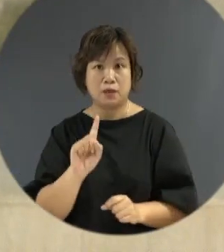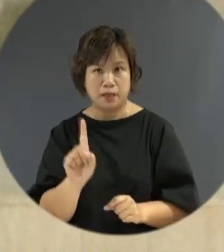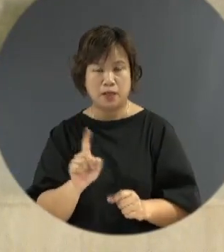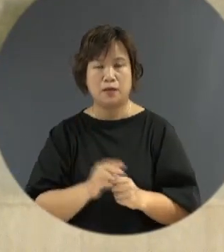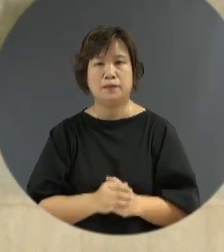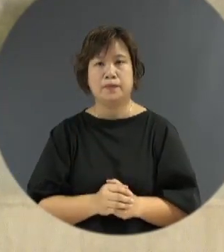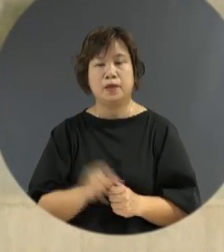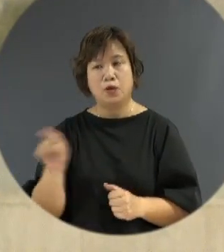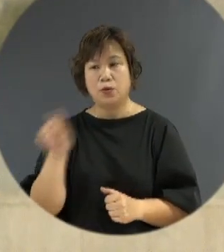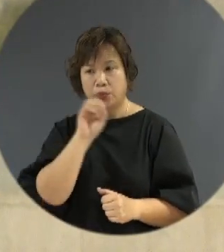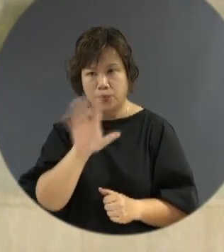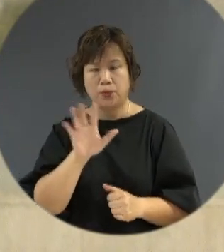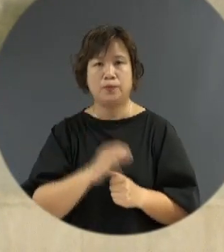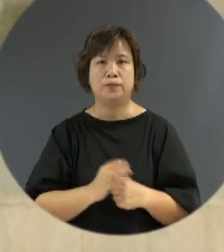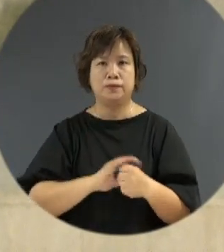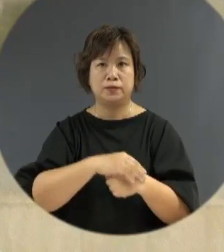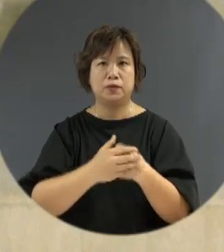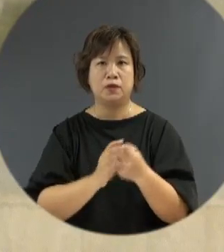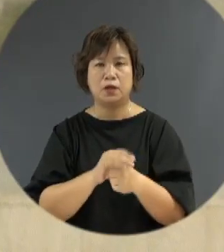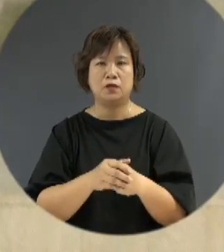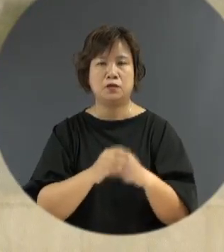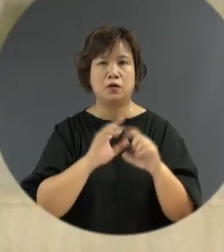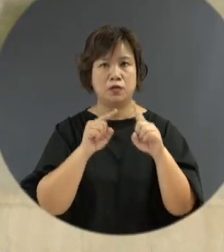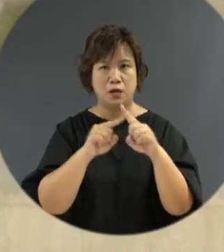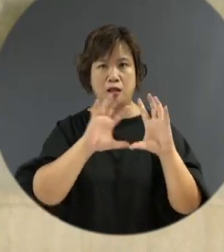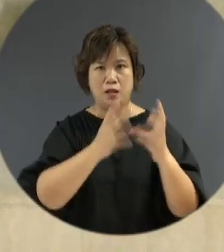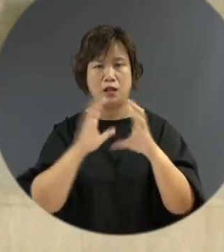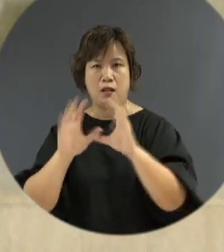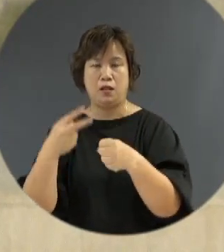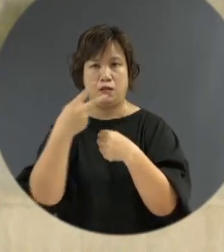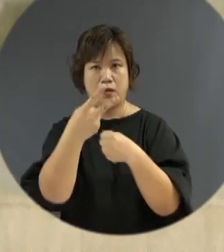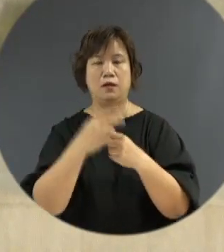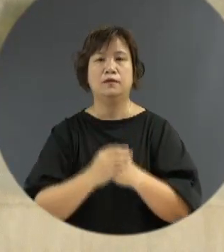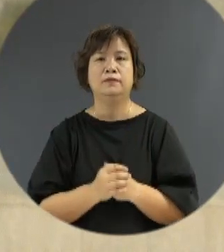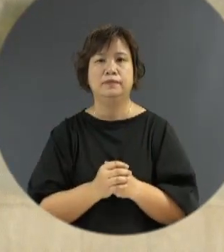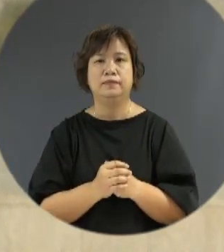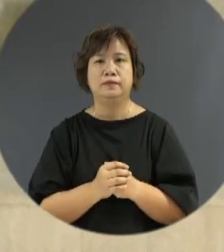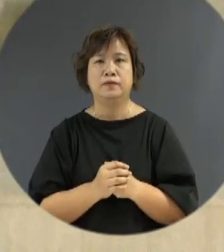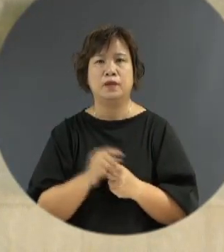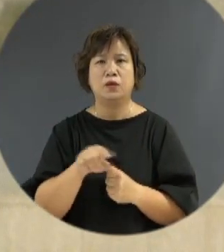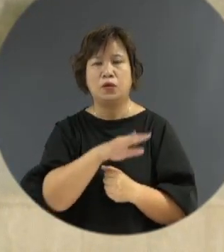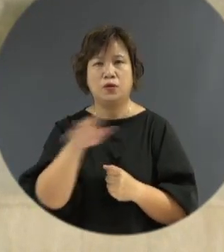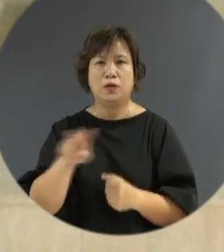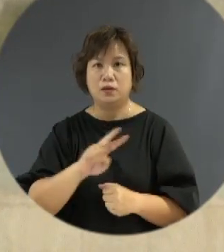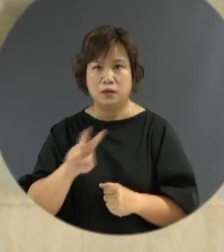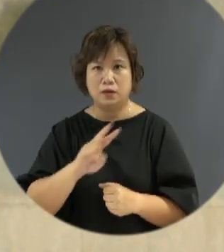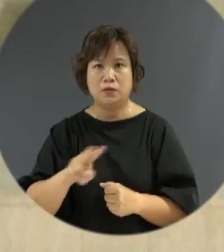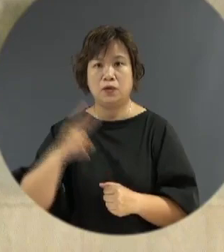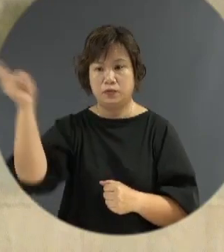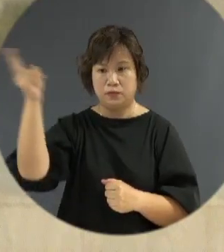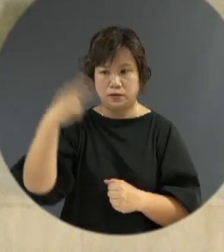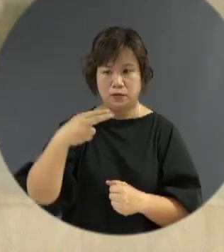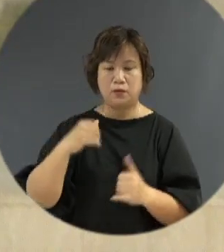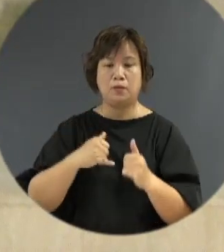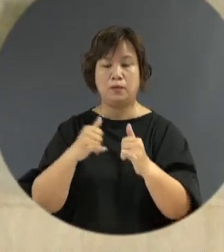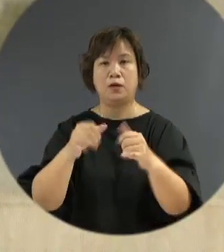指出世界上普遍有两种人，他们都蒙召迈向葡